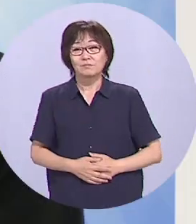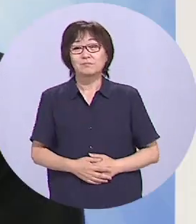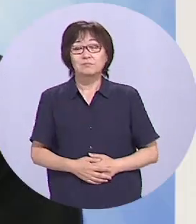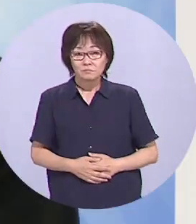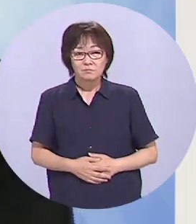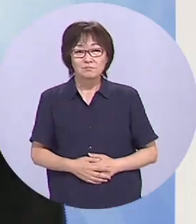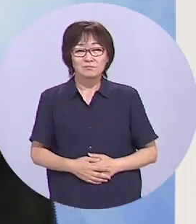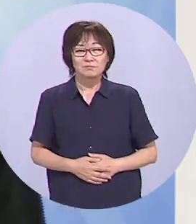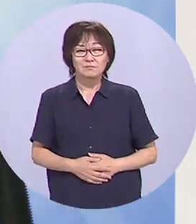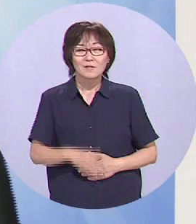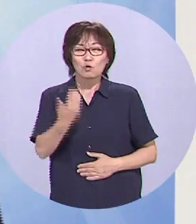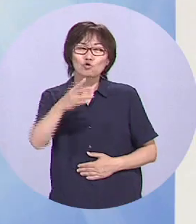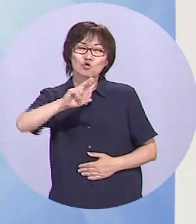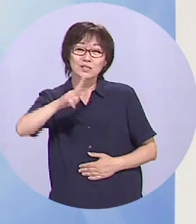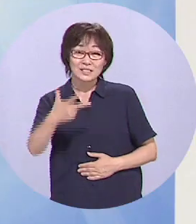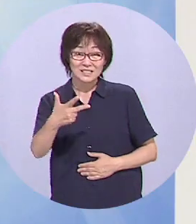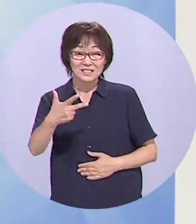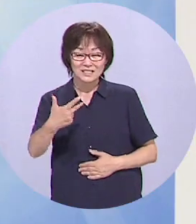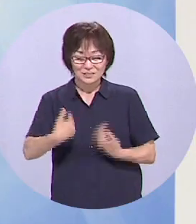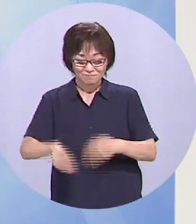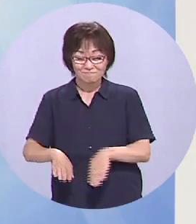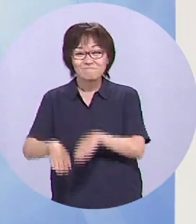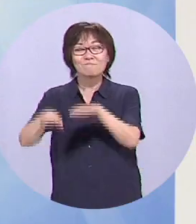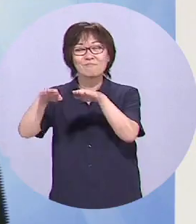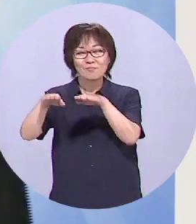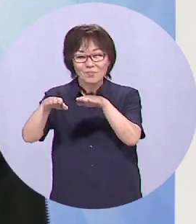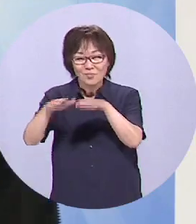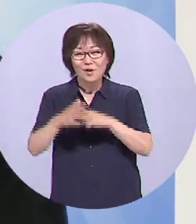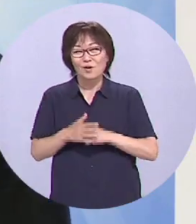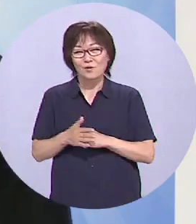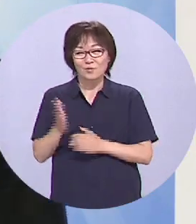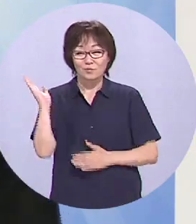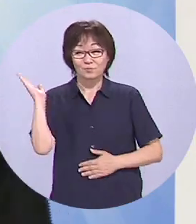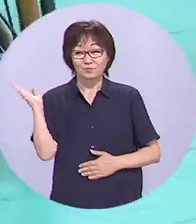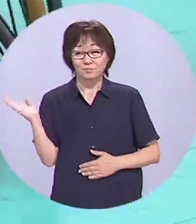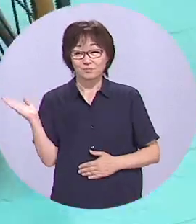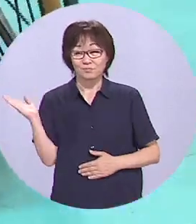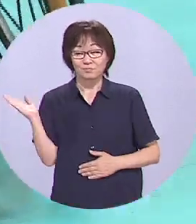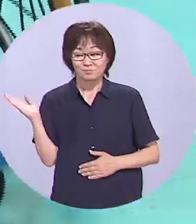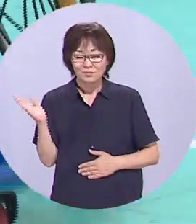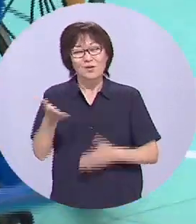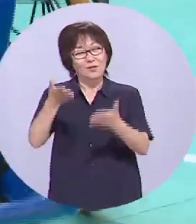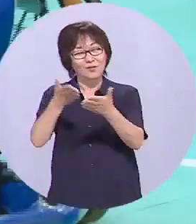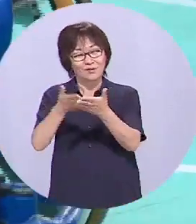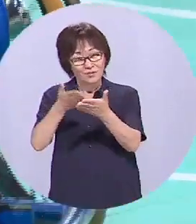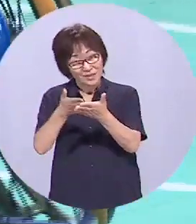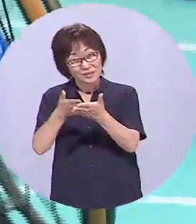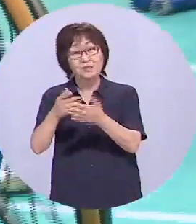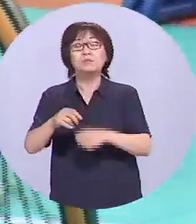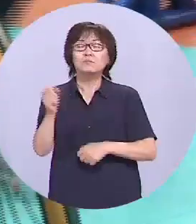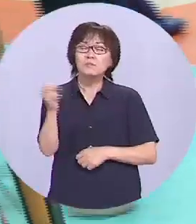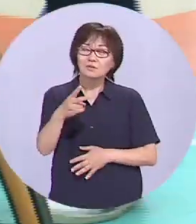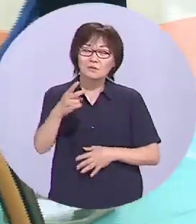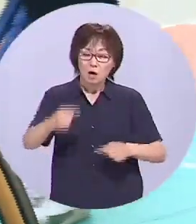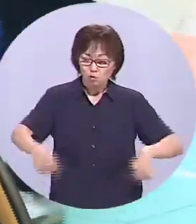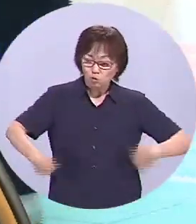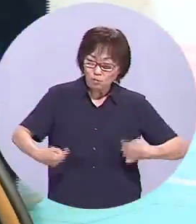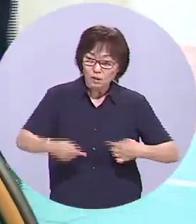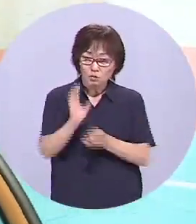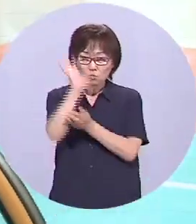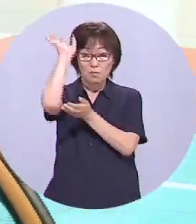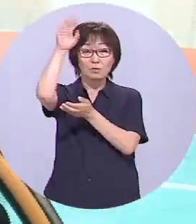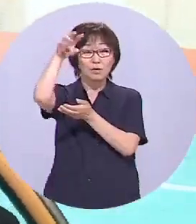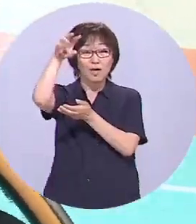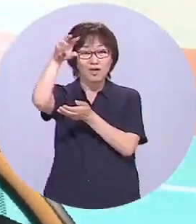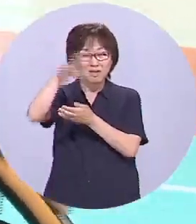会場では久喜市出身のプロランナー川内優輝選手らのトークショーや車いすバスケやブラインドサ